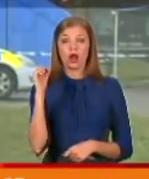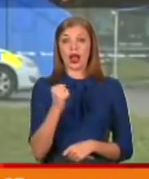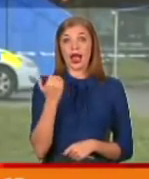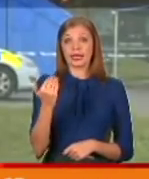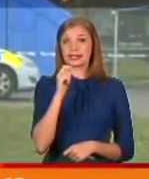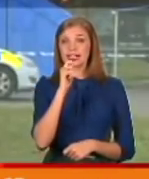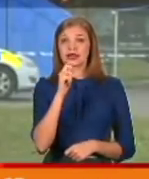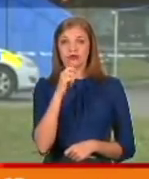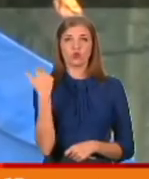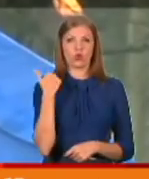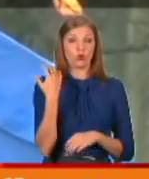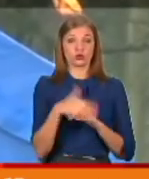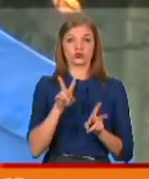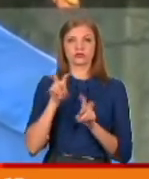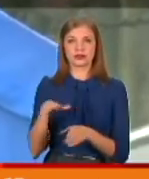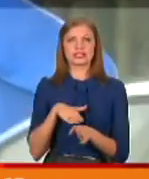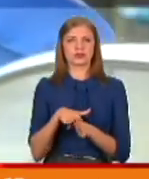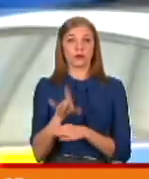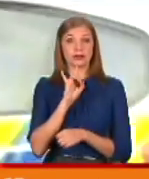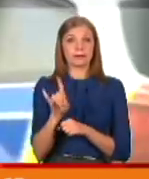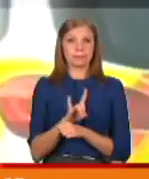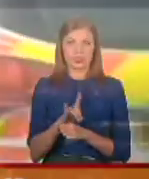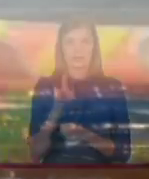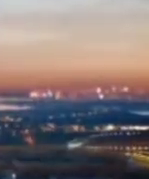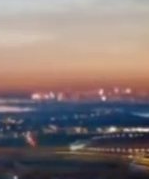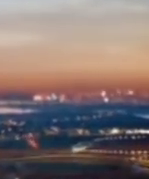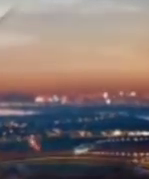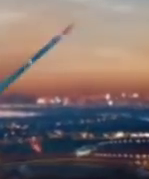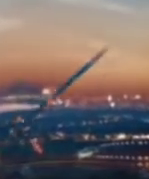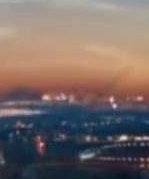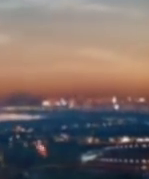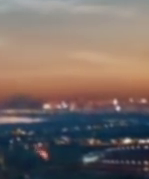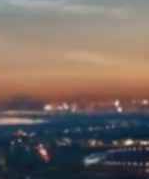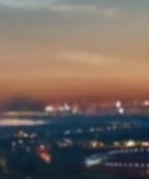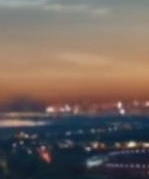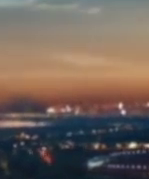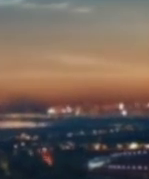їхнє інтерв'ю Лондон вже назвав сповненим брехні і викривлень.